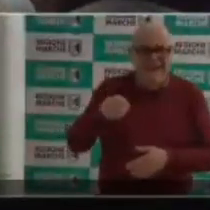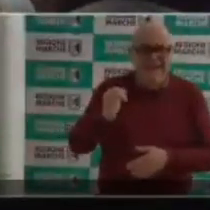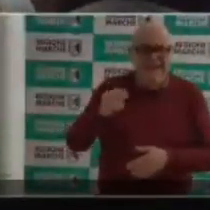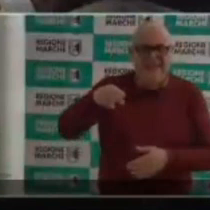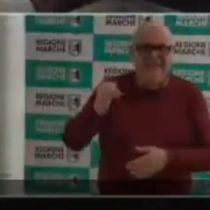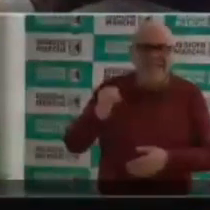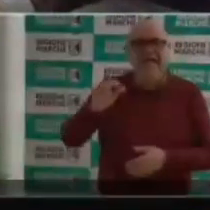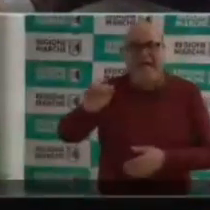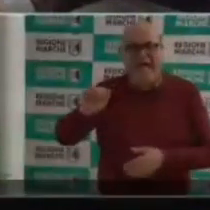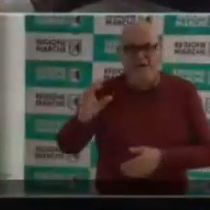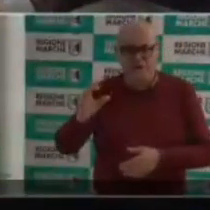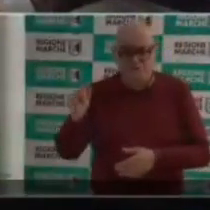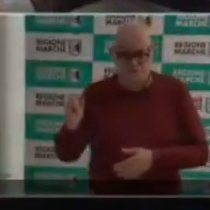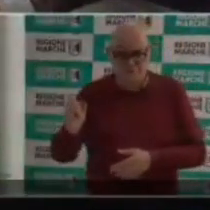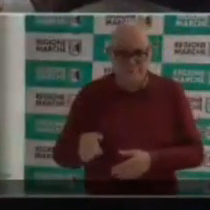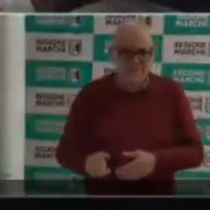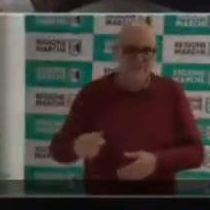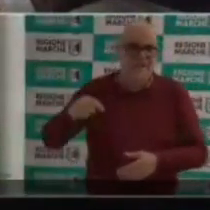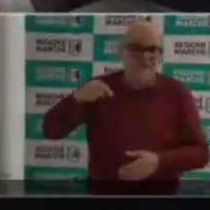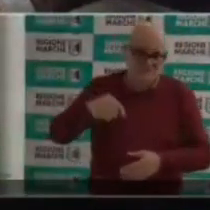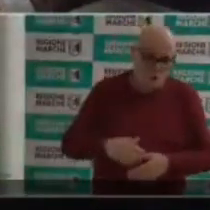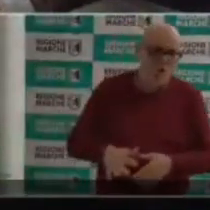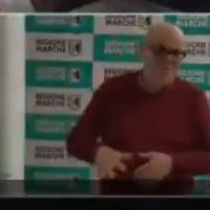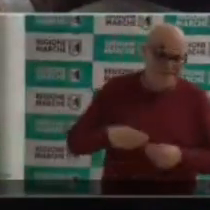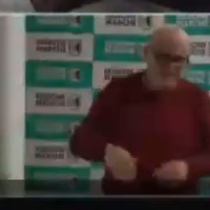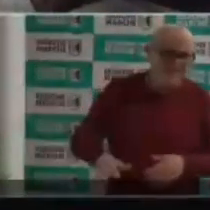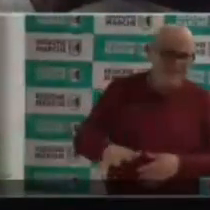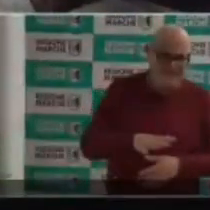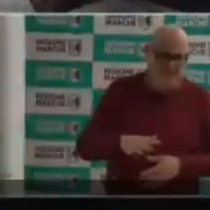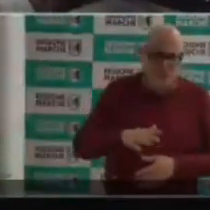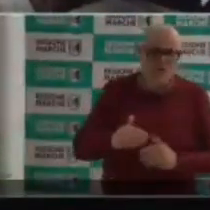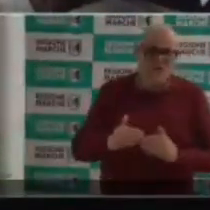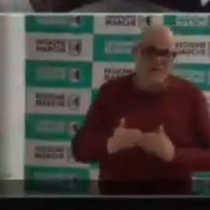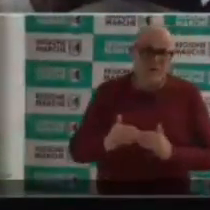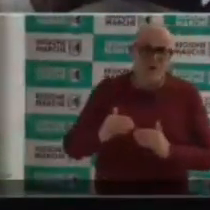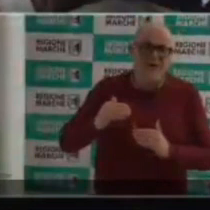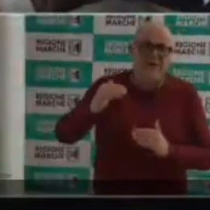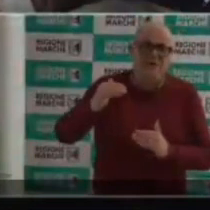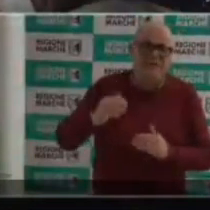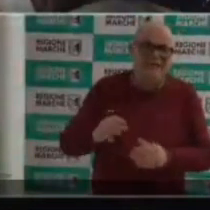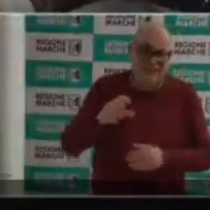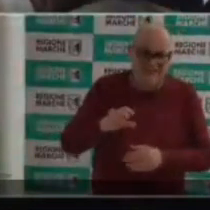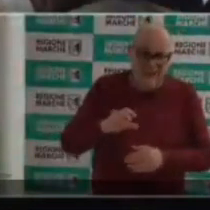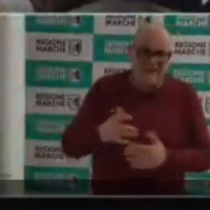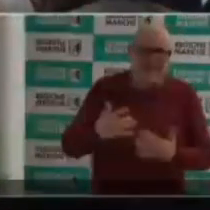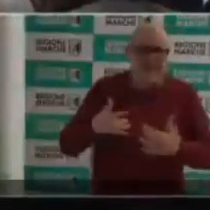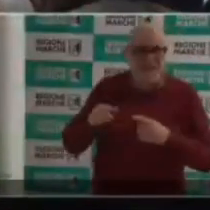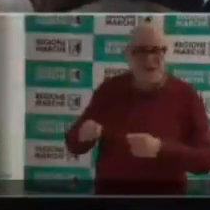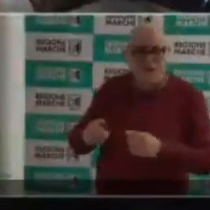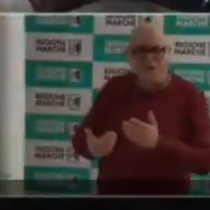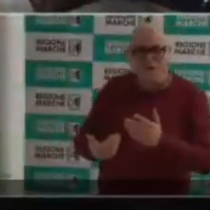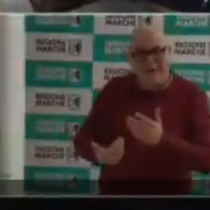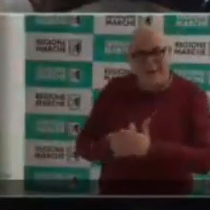fanno anche crescere il volontariato e le Marche, perché tramite loro nascono nuovi circoli, per cui anche tramite